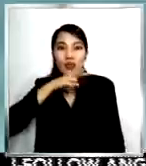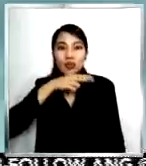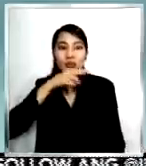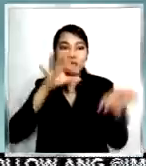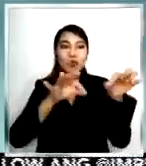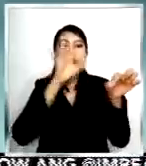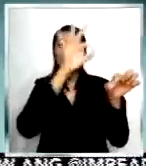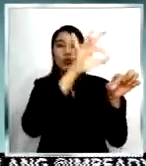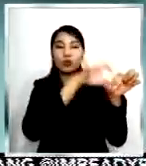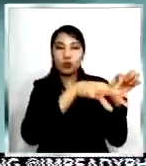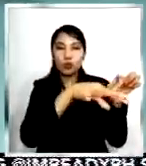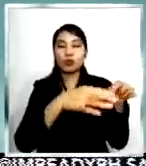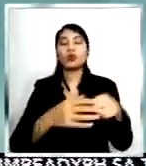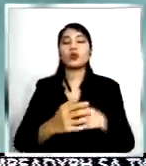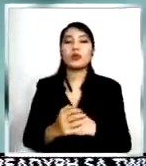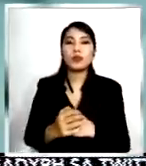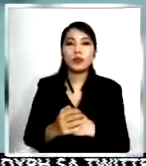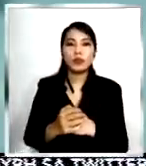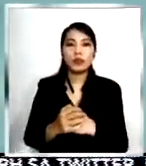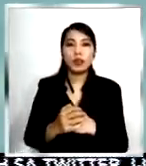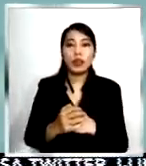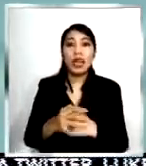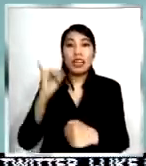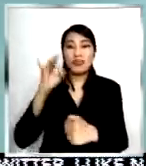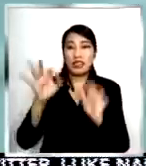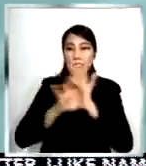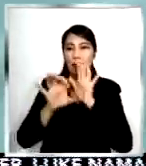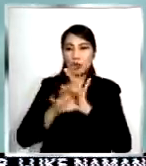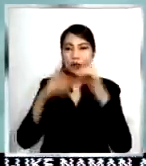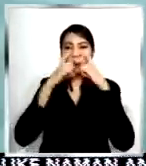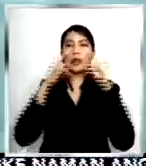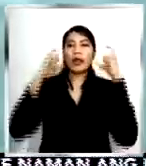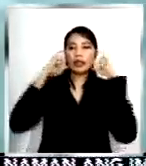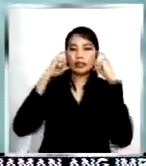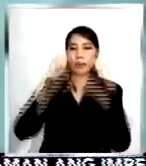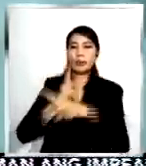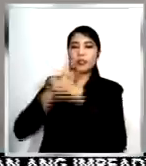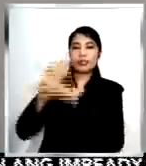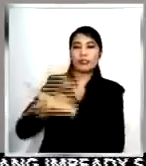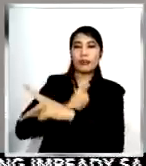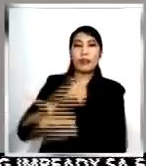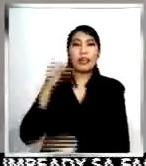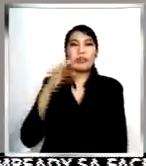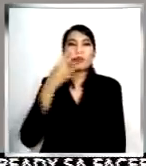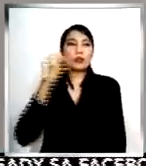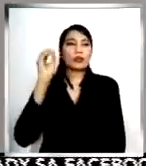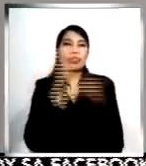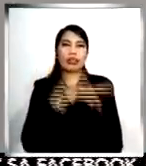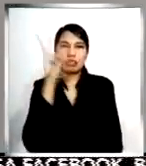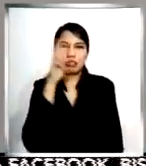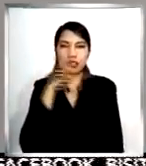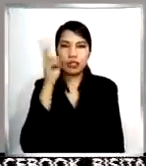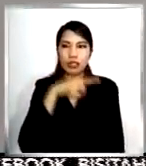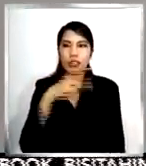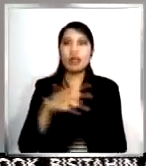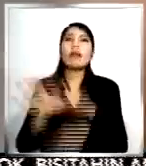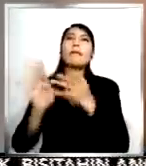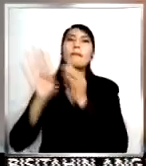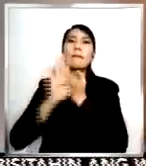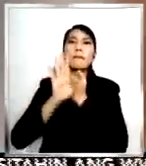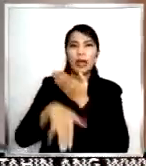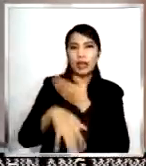natin. And yet, pag tinapon natin, ibabalik lang din sa atin yung virus. I don't think that's good, no? May Bermudez,